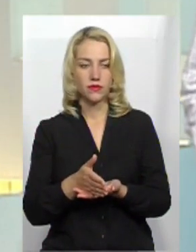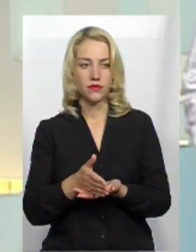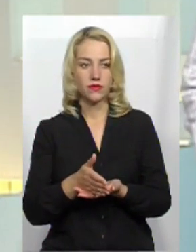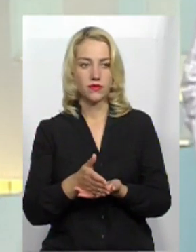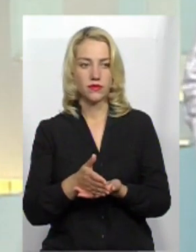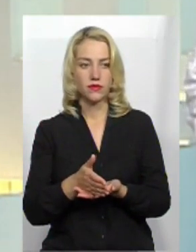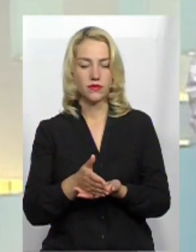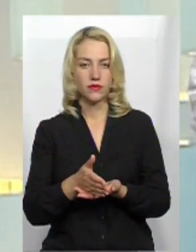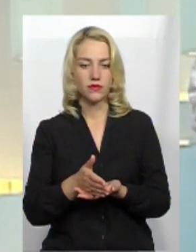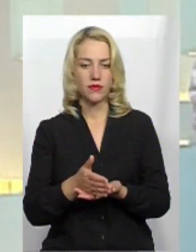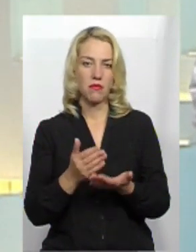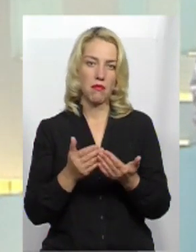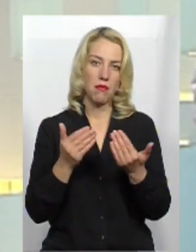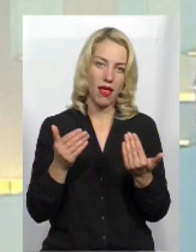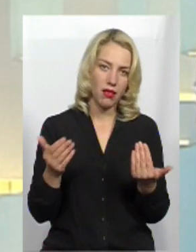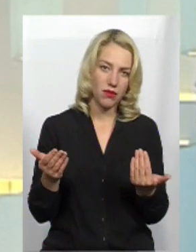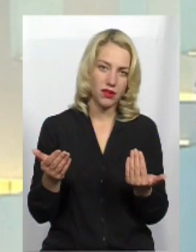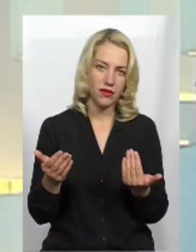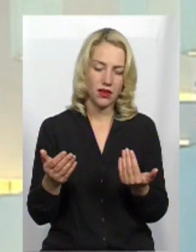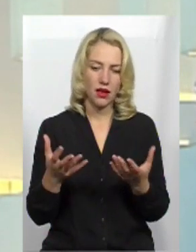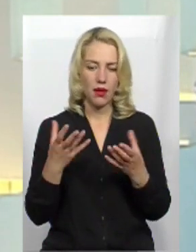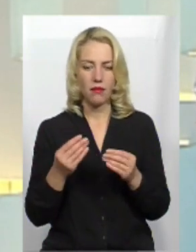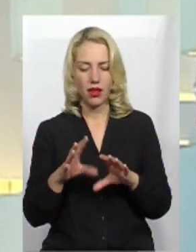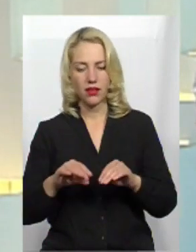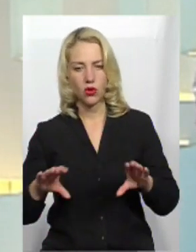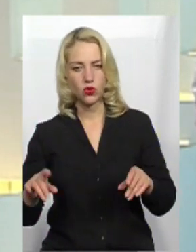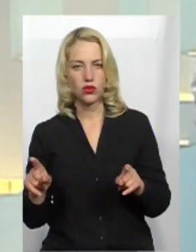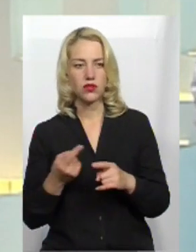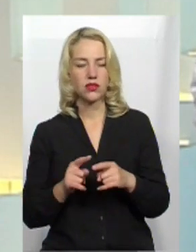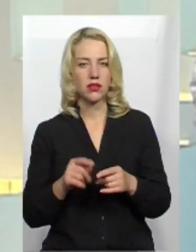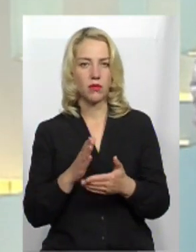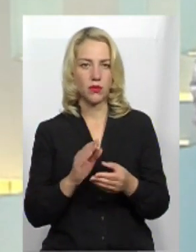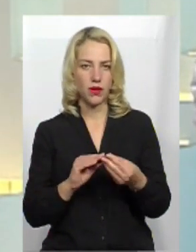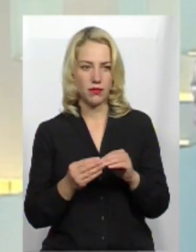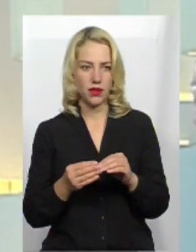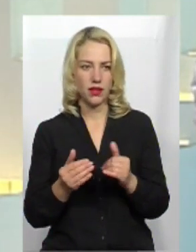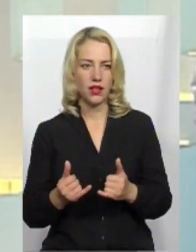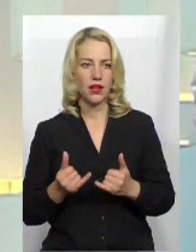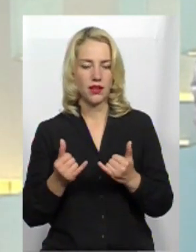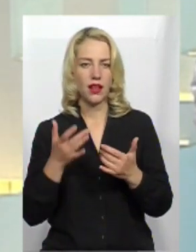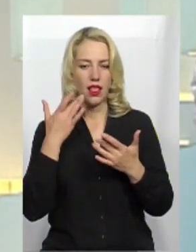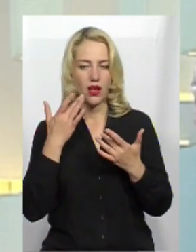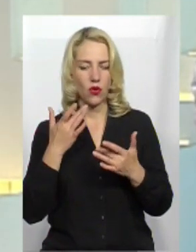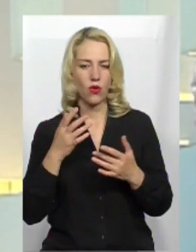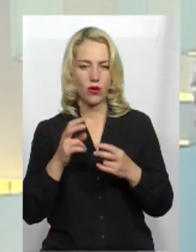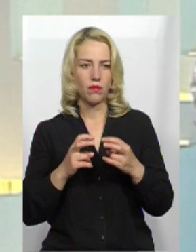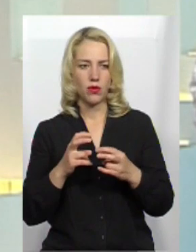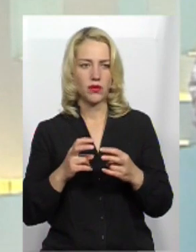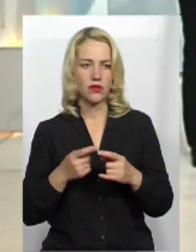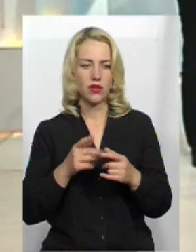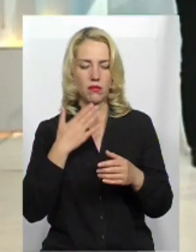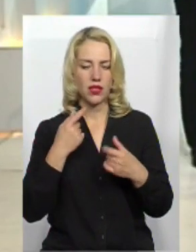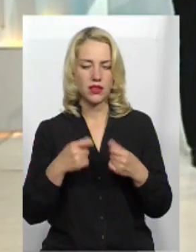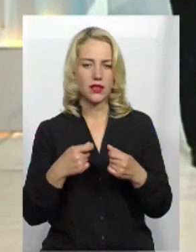там меблів, м'яких куточків. І це є проблема для легкої промисловості, тому що немає